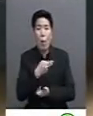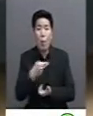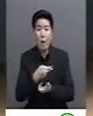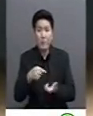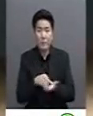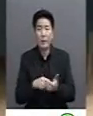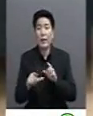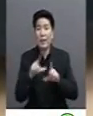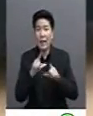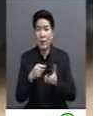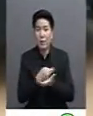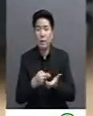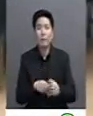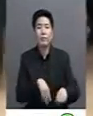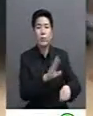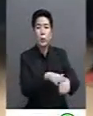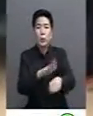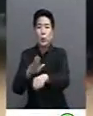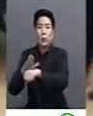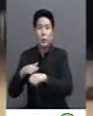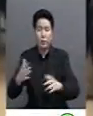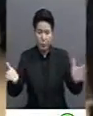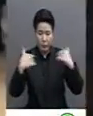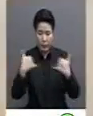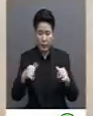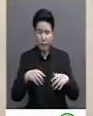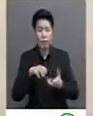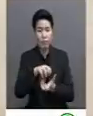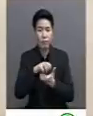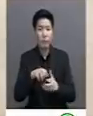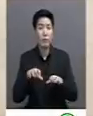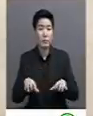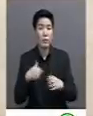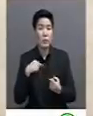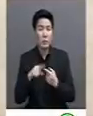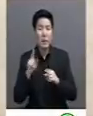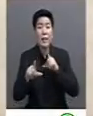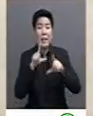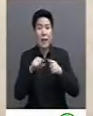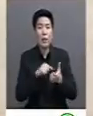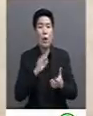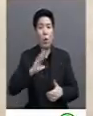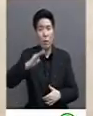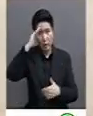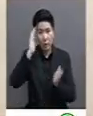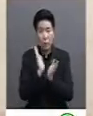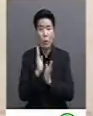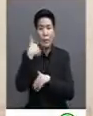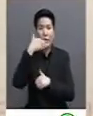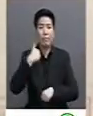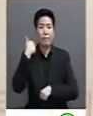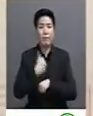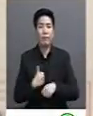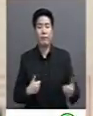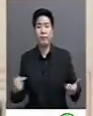ะครับใน LINE ไปชักชวนคนเนี่ยให้มาเล่นพนันออนไลน์ซึ่งหนึ่งในนั้นเป็น LINE ของพลตำรวจเอกจักรทิพย์ชัยจินด